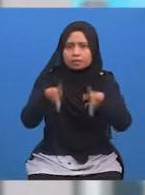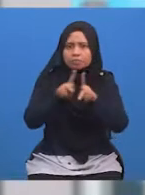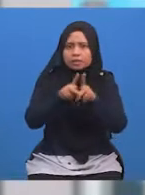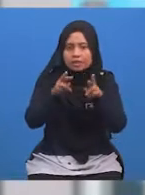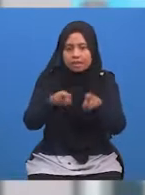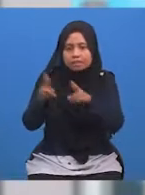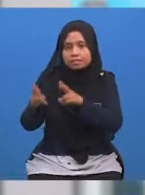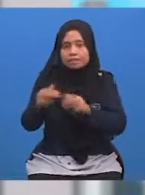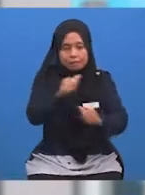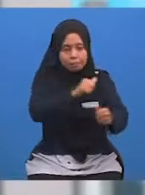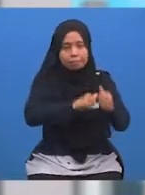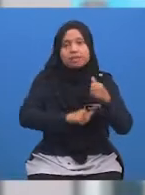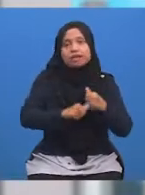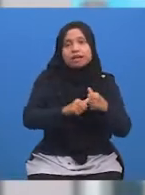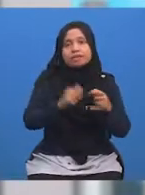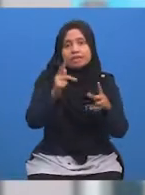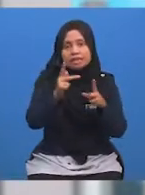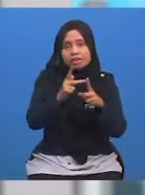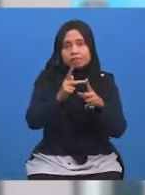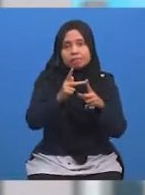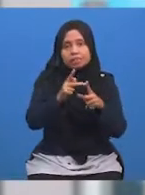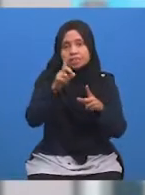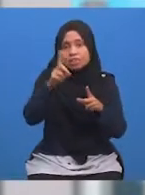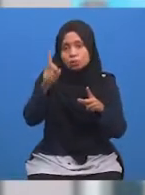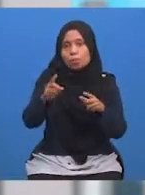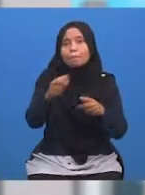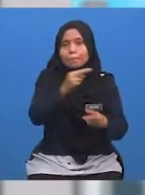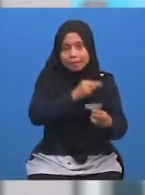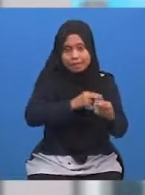rancangan perniagaan kepada sesebuah perniagaan?